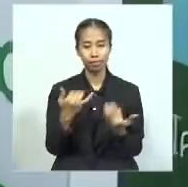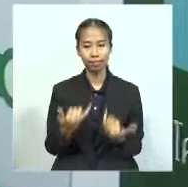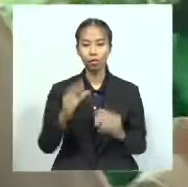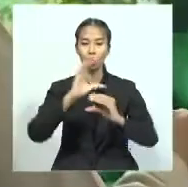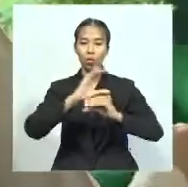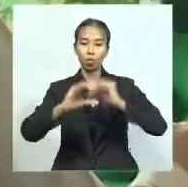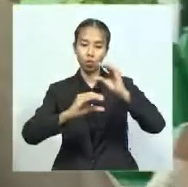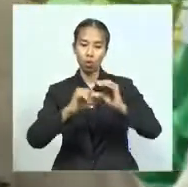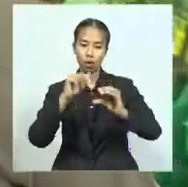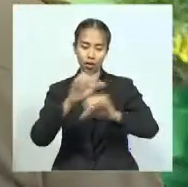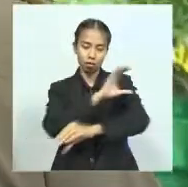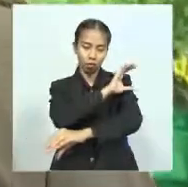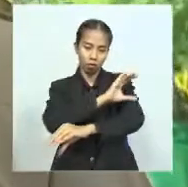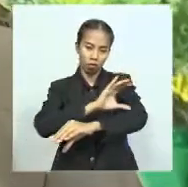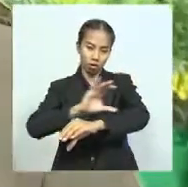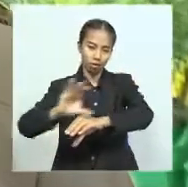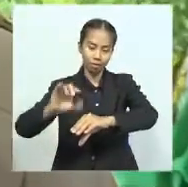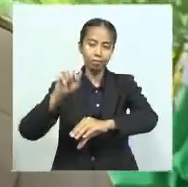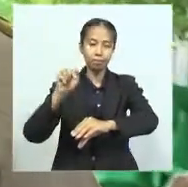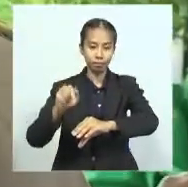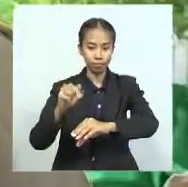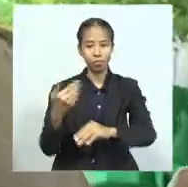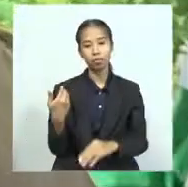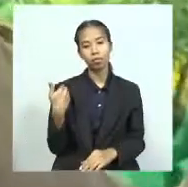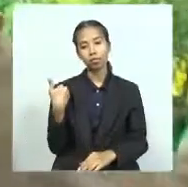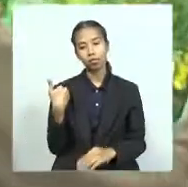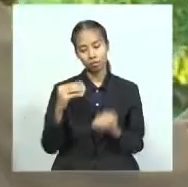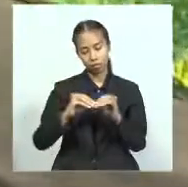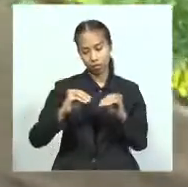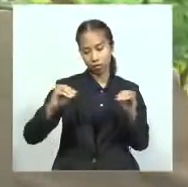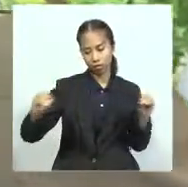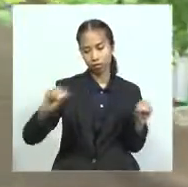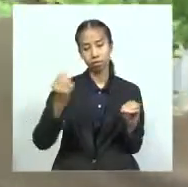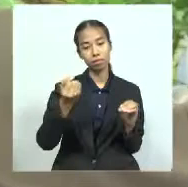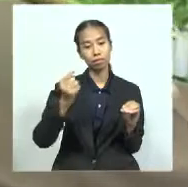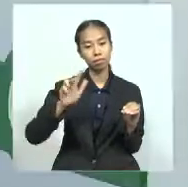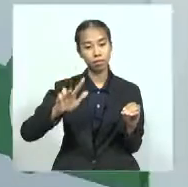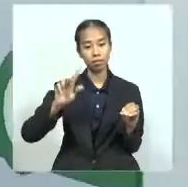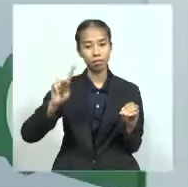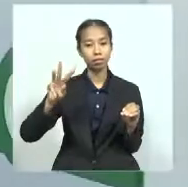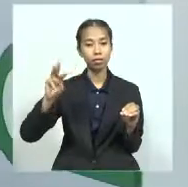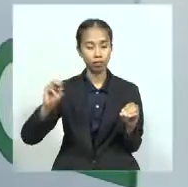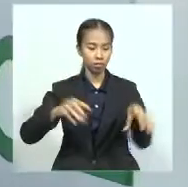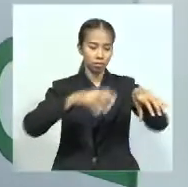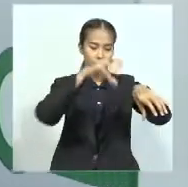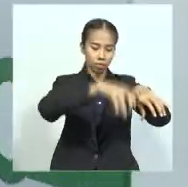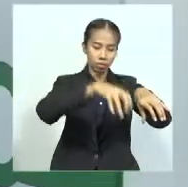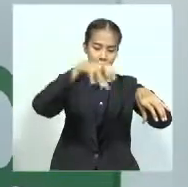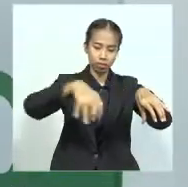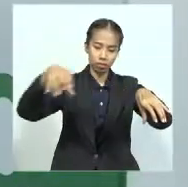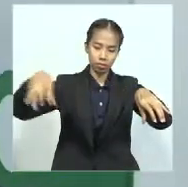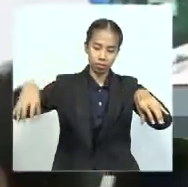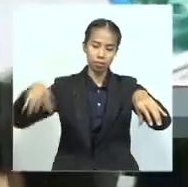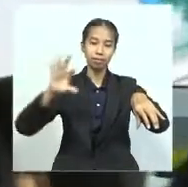การรถไฟฟ้าแบบยกระดับตลอดเส้นทางระยะทาง13กิโลเมตรจำนวน9สถานีและ